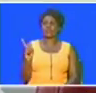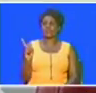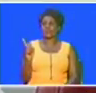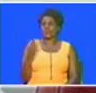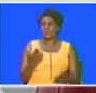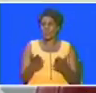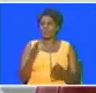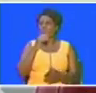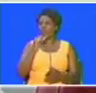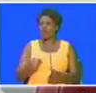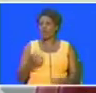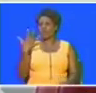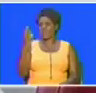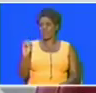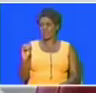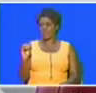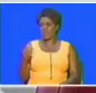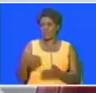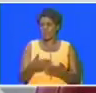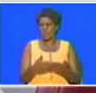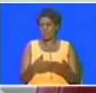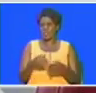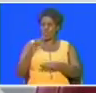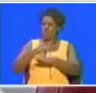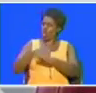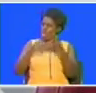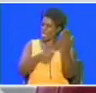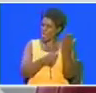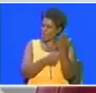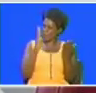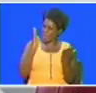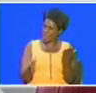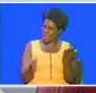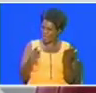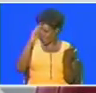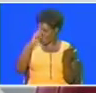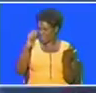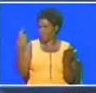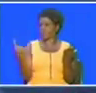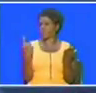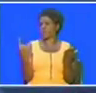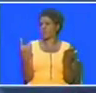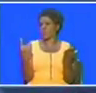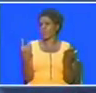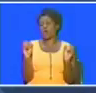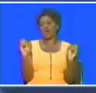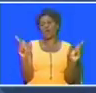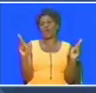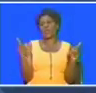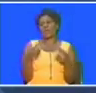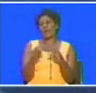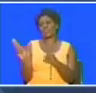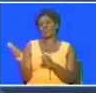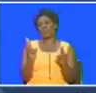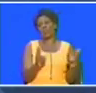miaka 50. Mtoto wako wa miaka 3 hawezi kumuita yule mama jina jamani. Heshima tu bikifimbo. Ni sawa lakini mtu azoe